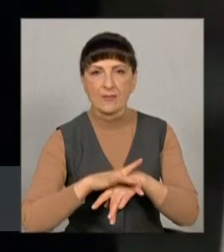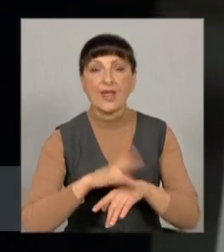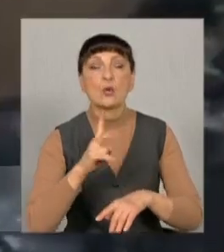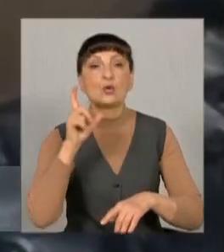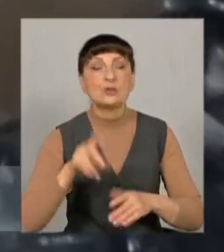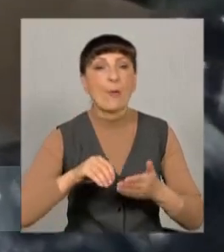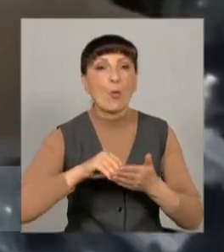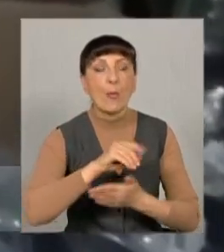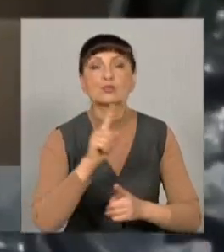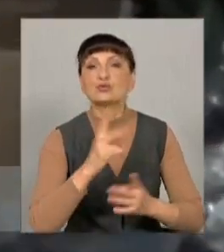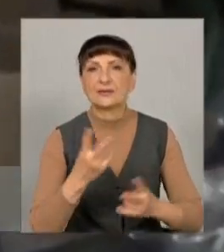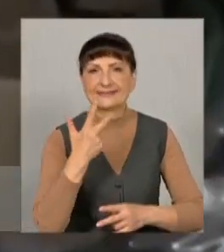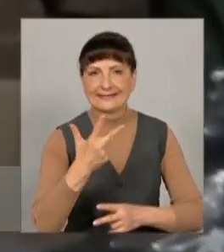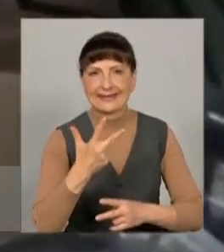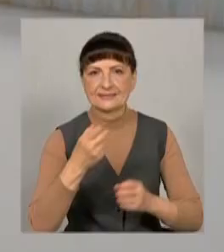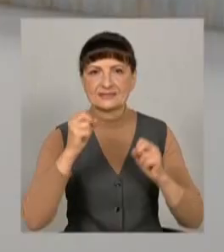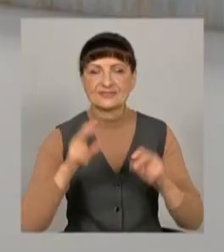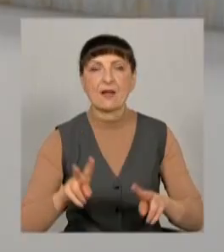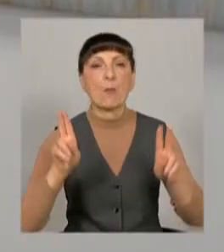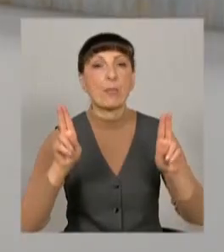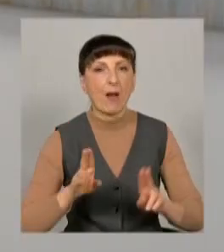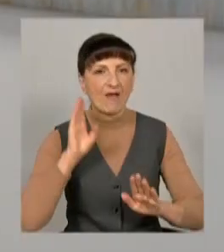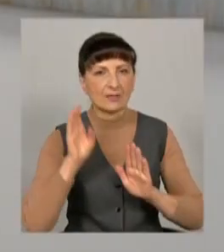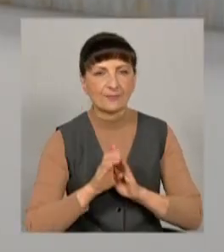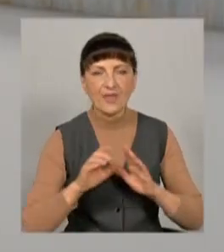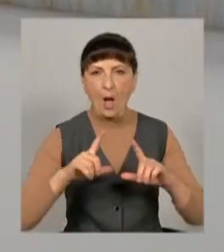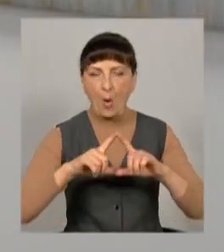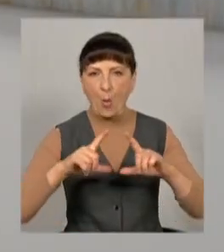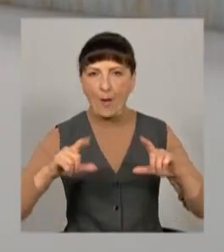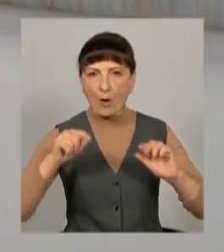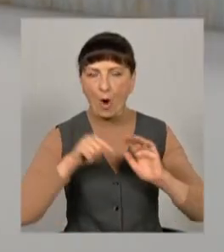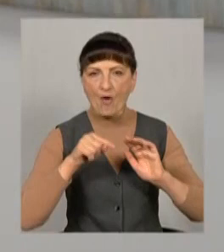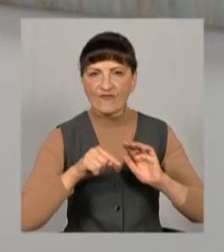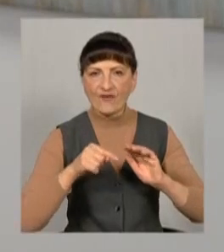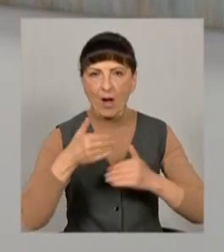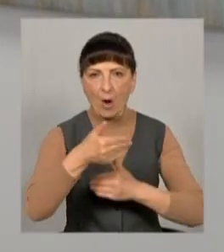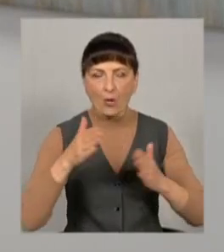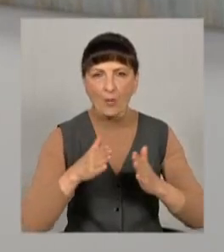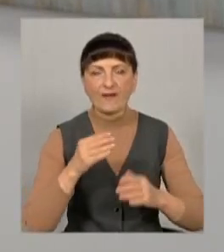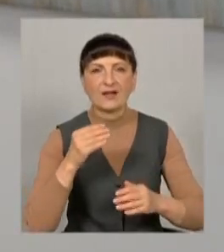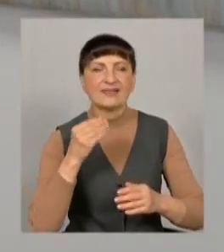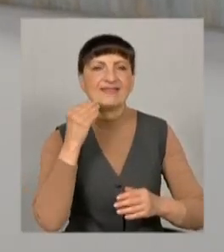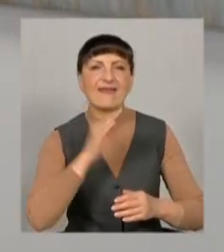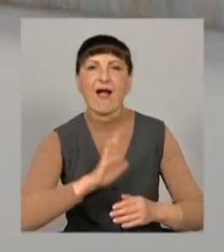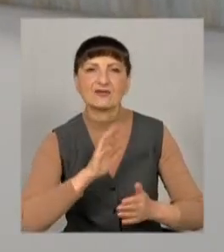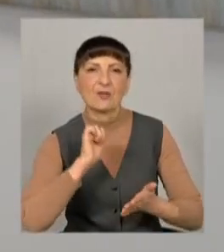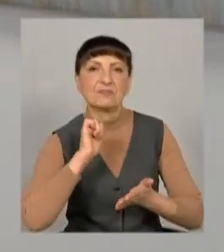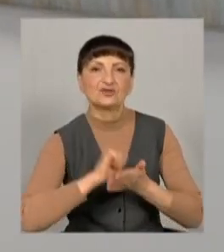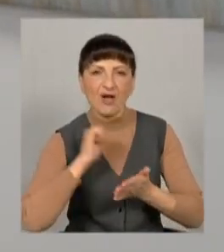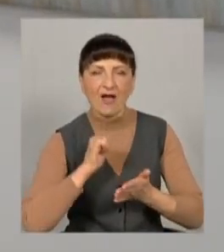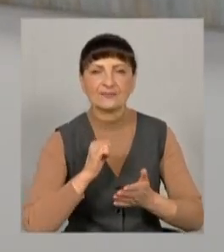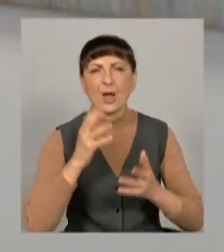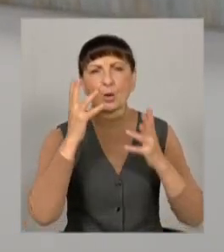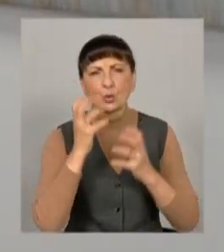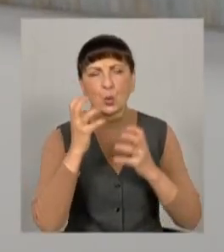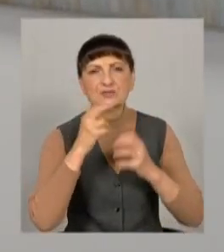необходимо следовать 3 прописанным правилам. На упаковке может быть более плохое качество печати, более тусклые